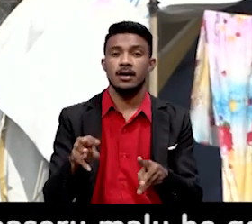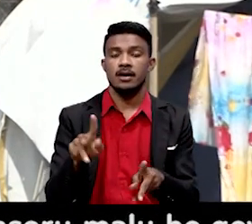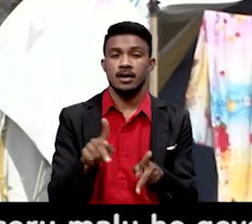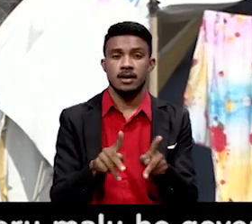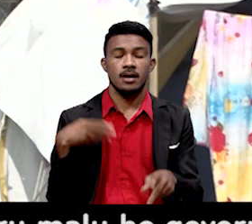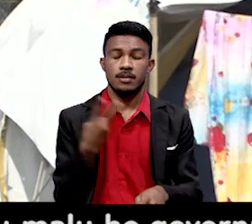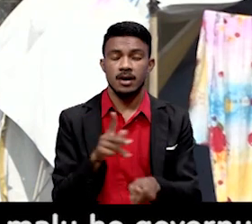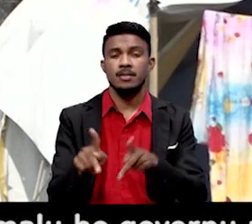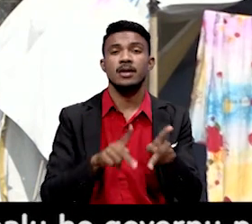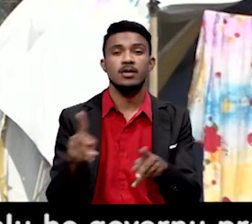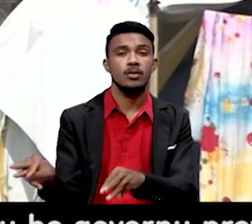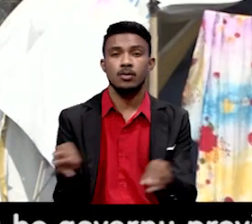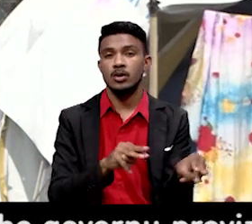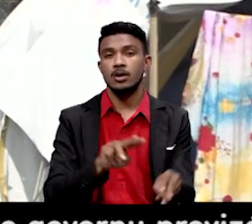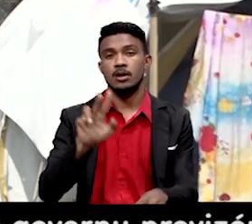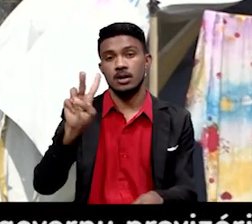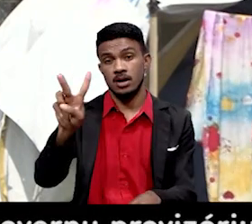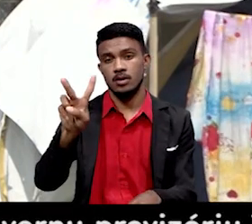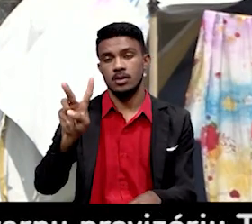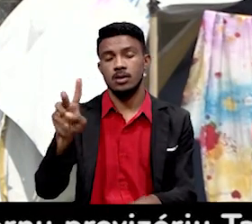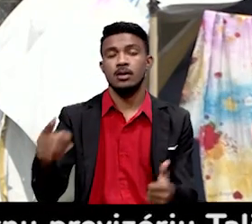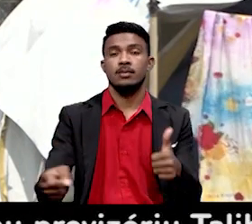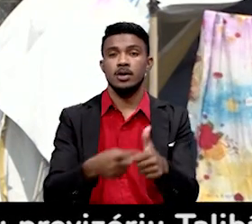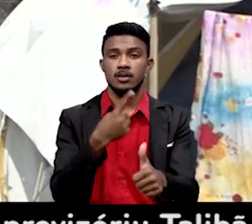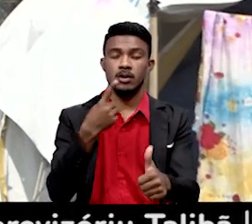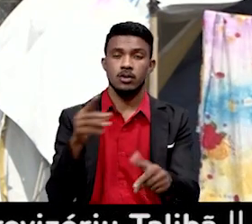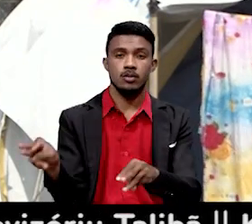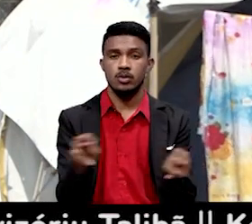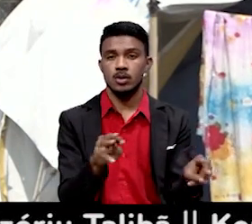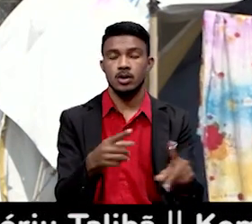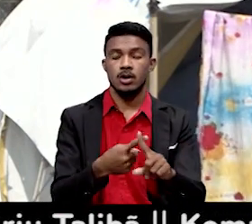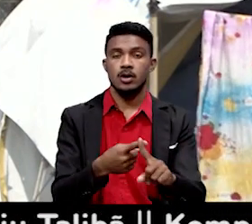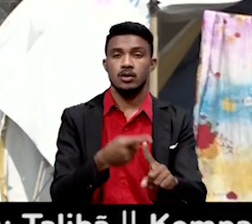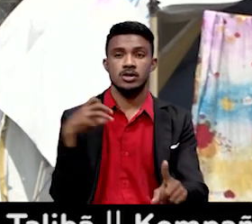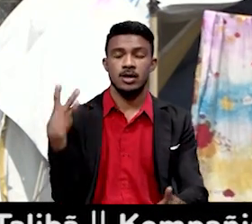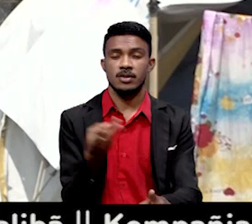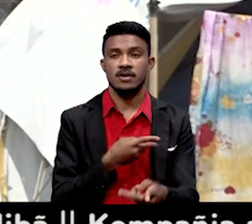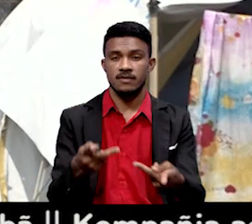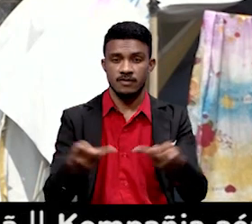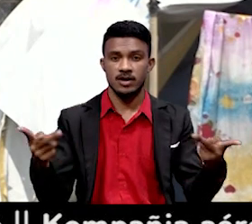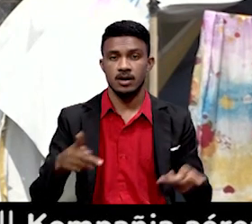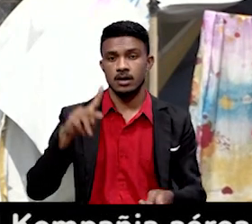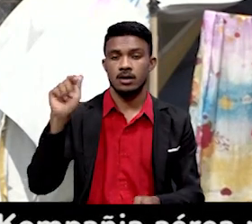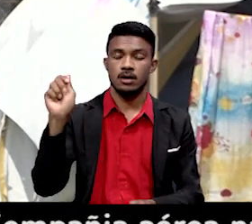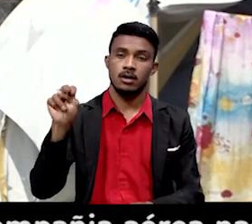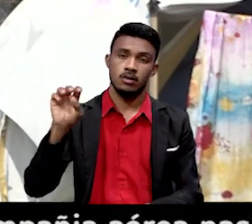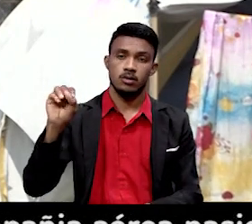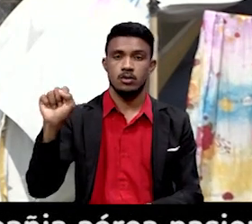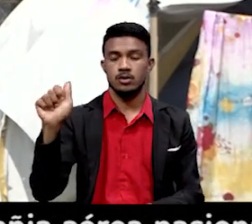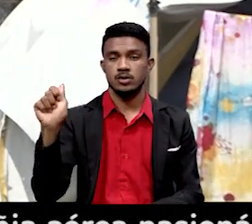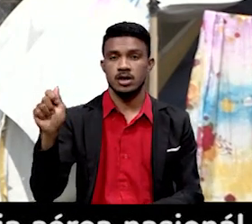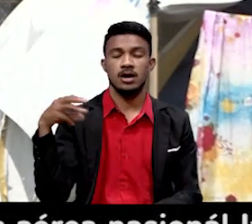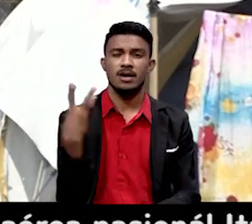dalaru. Bermeru ami ba muda usamnya fatin ba kuasa ya kanosi anu mai ne. Ami statutu mus na